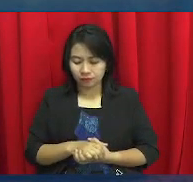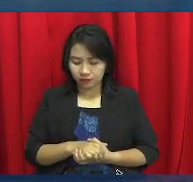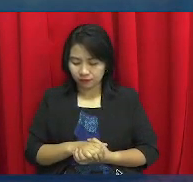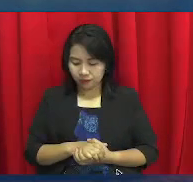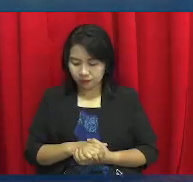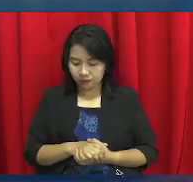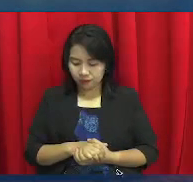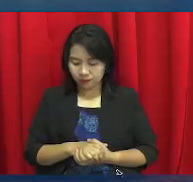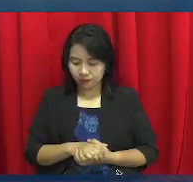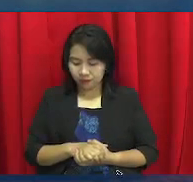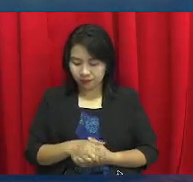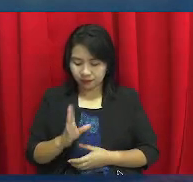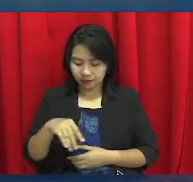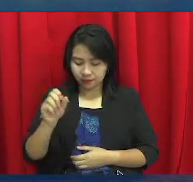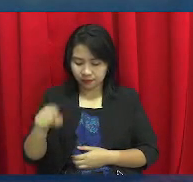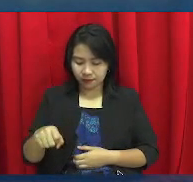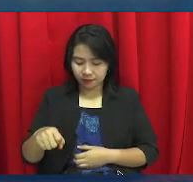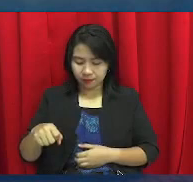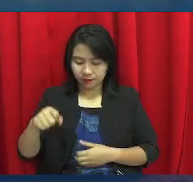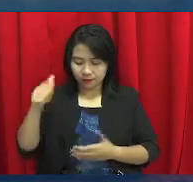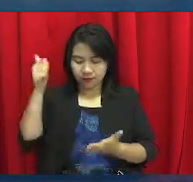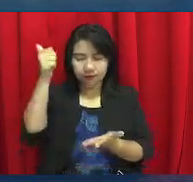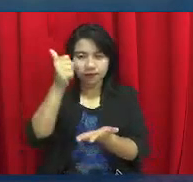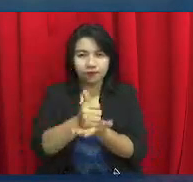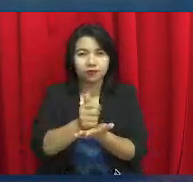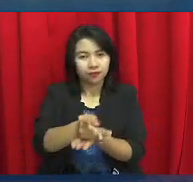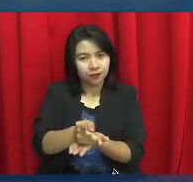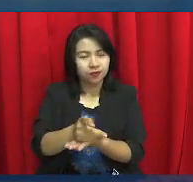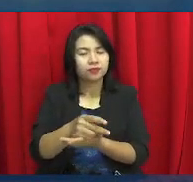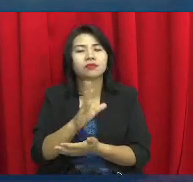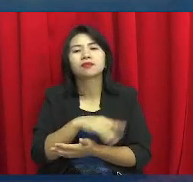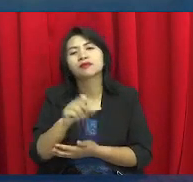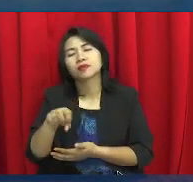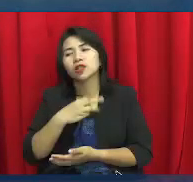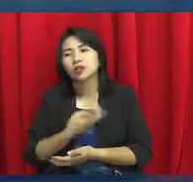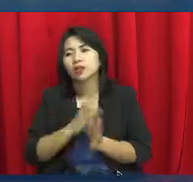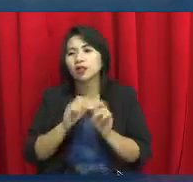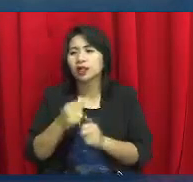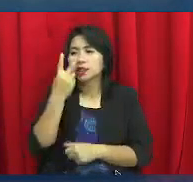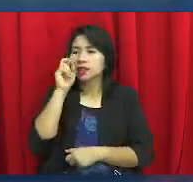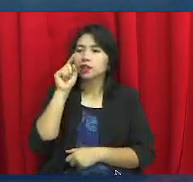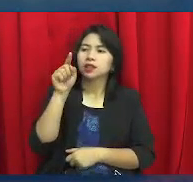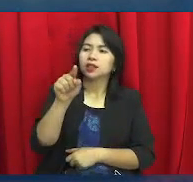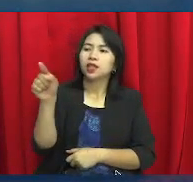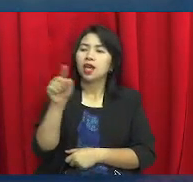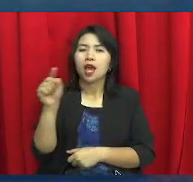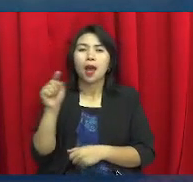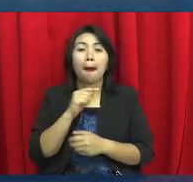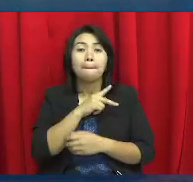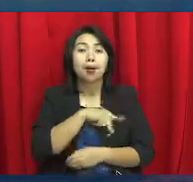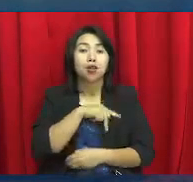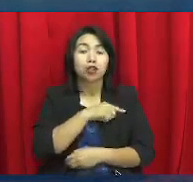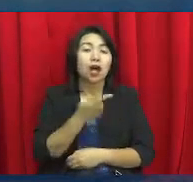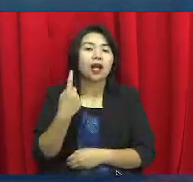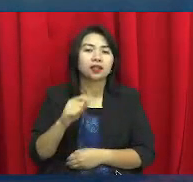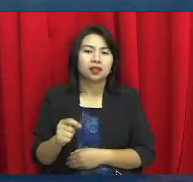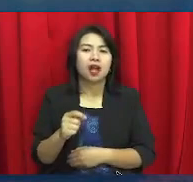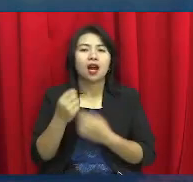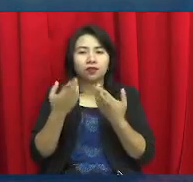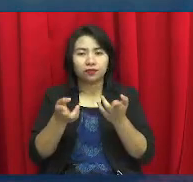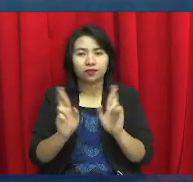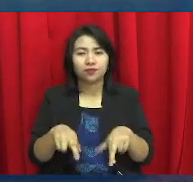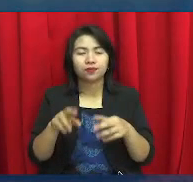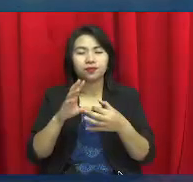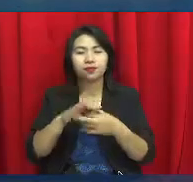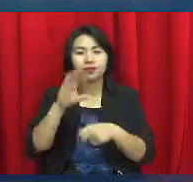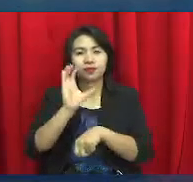ay maprubahan natin, no, makita natin personal no, yung produkto ng CSI.